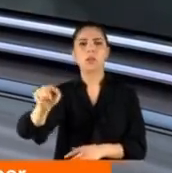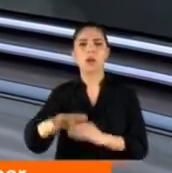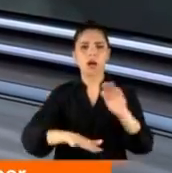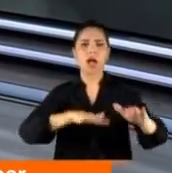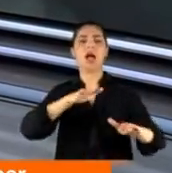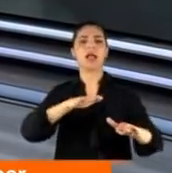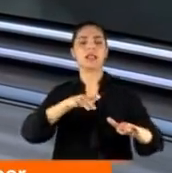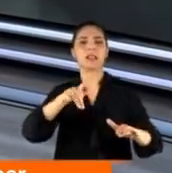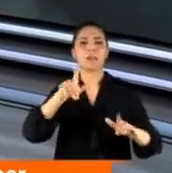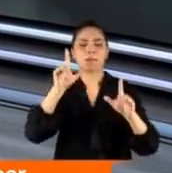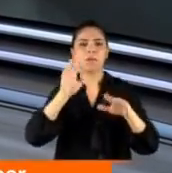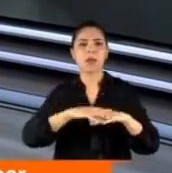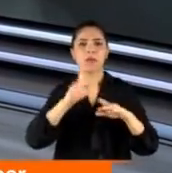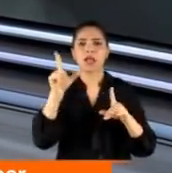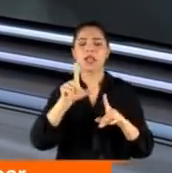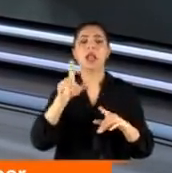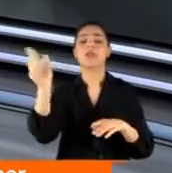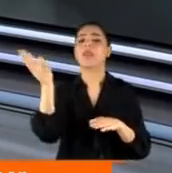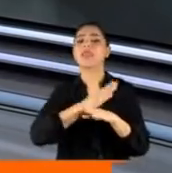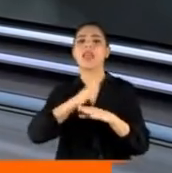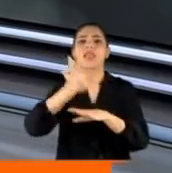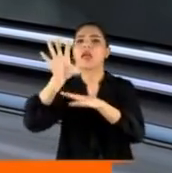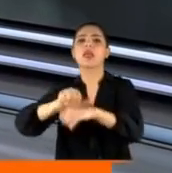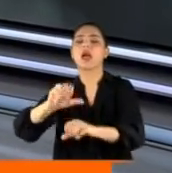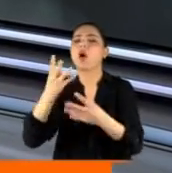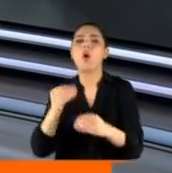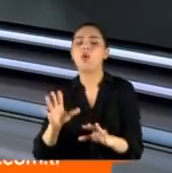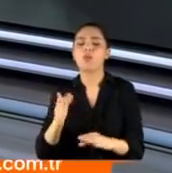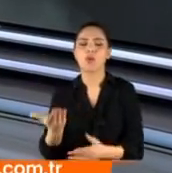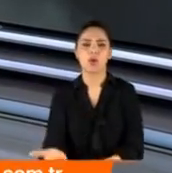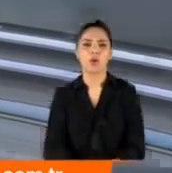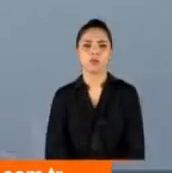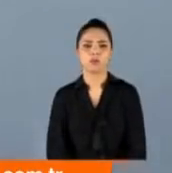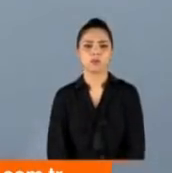daha öteye taşımak gerekiyor. Neden yakalanamıyorlar?